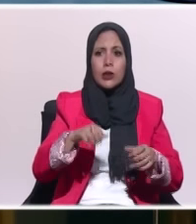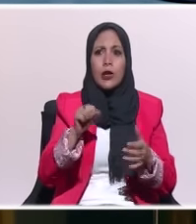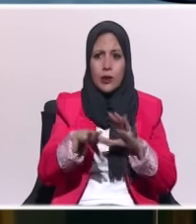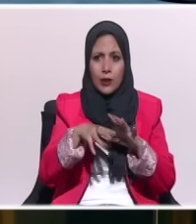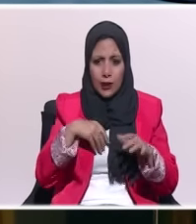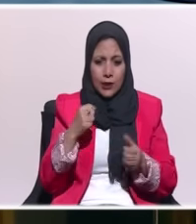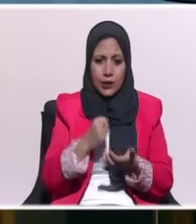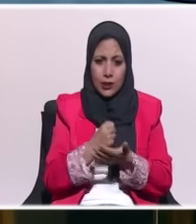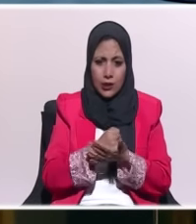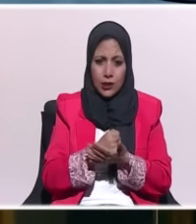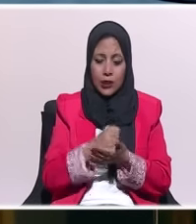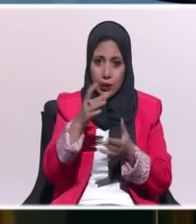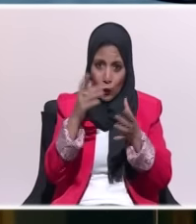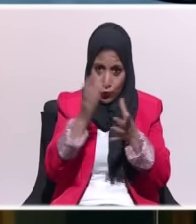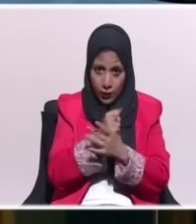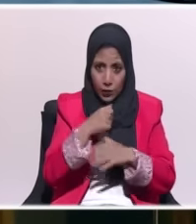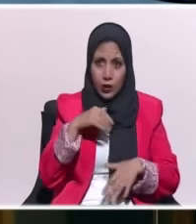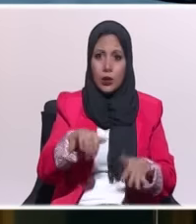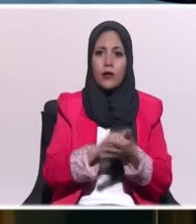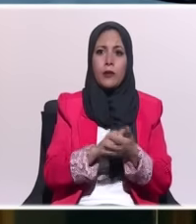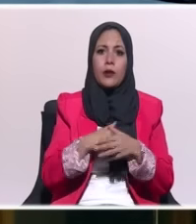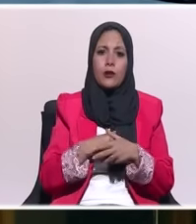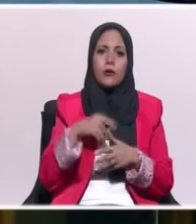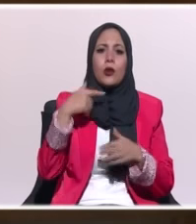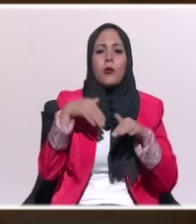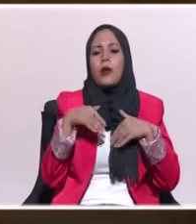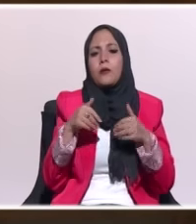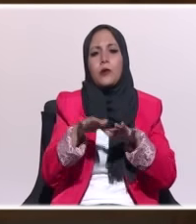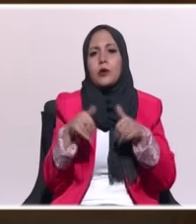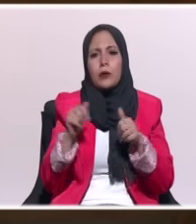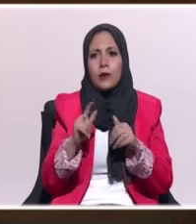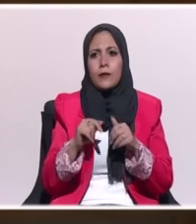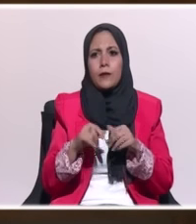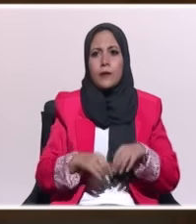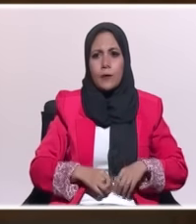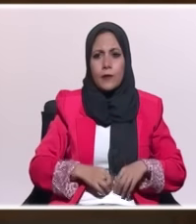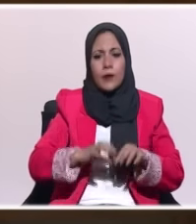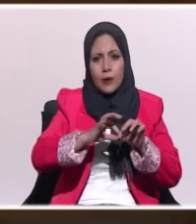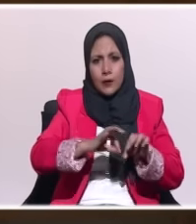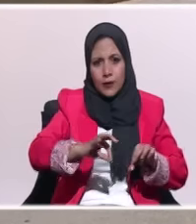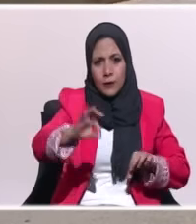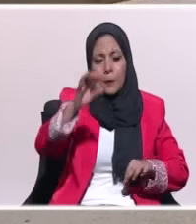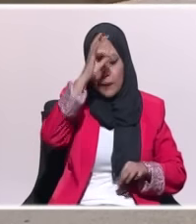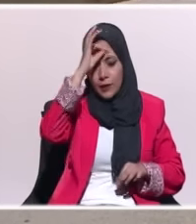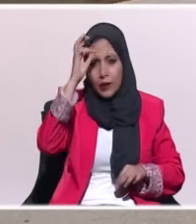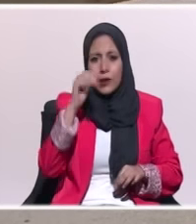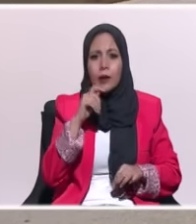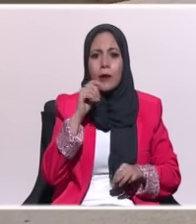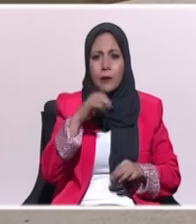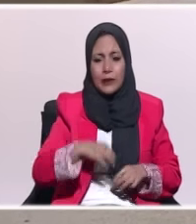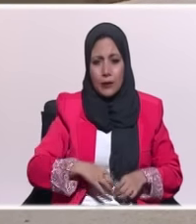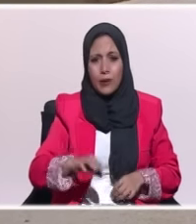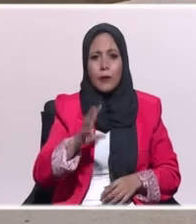بنتي تقعد معايا. وانا ما قدرتش ابعد عنها بصراحه. الحبل السري اللي بيرتبط بين الام وبنتها مش شرط يكون حبل